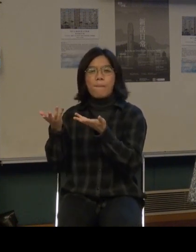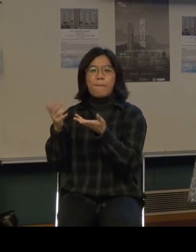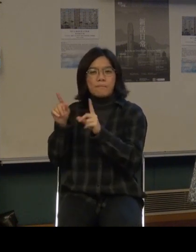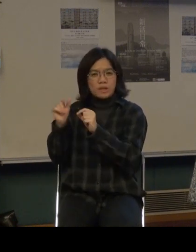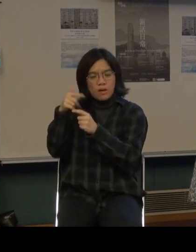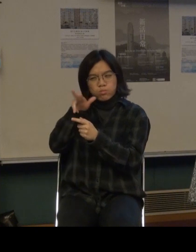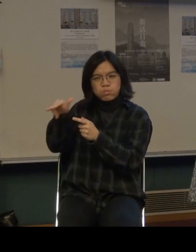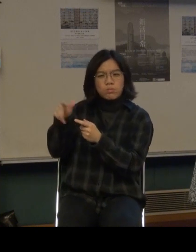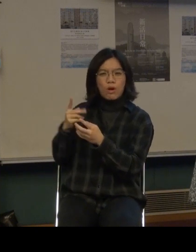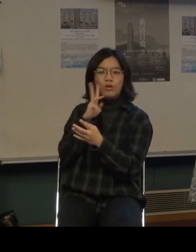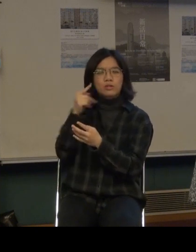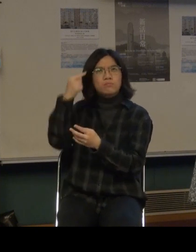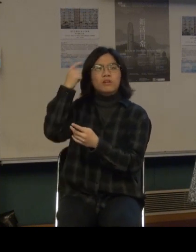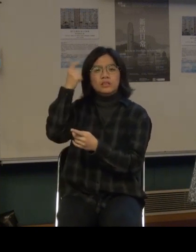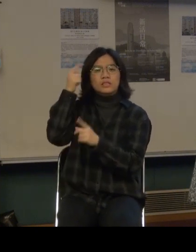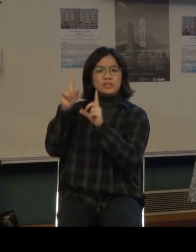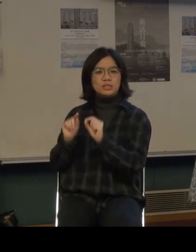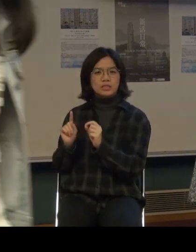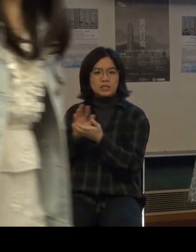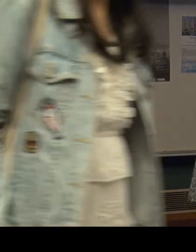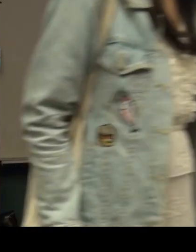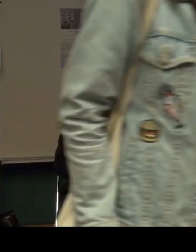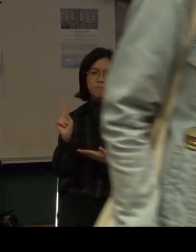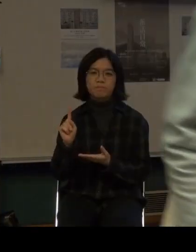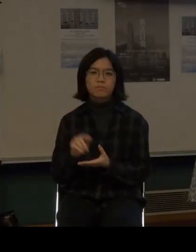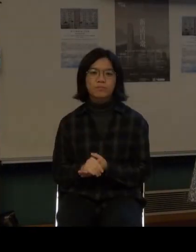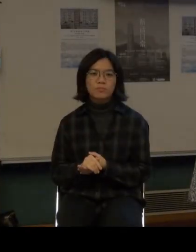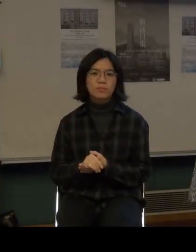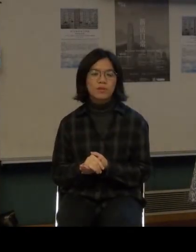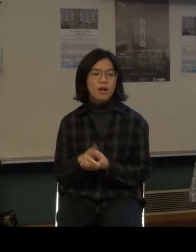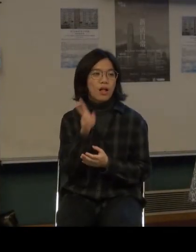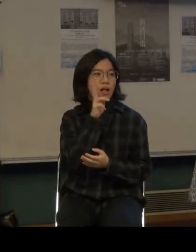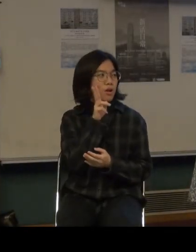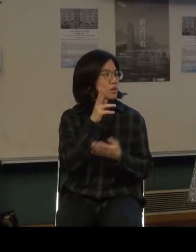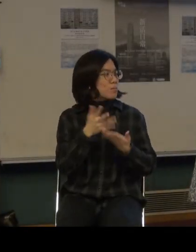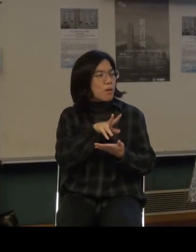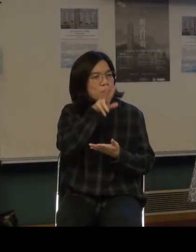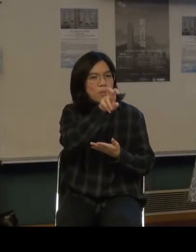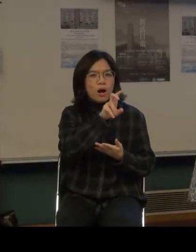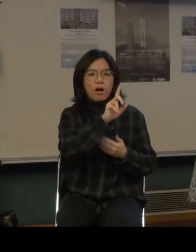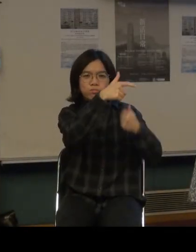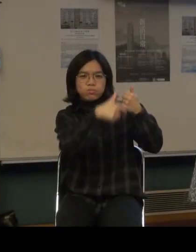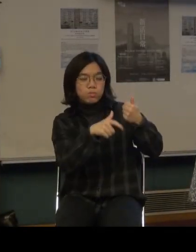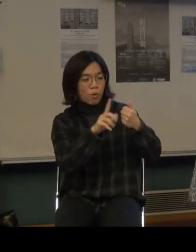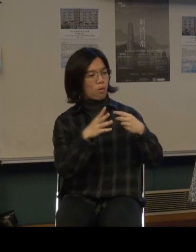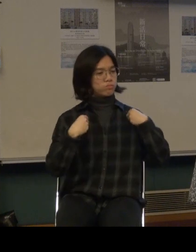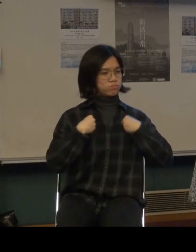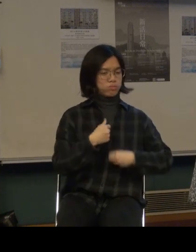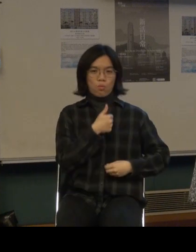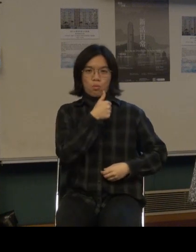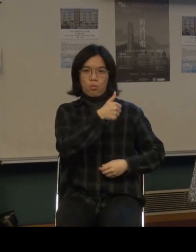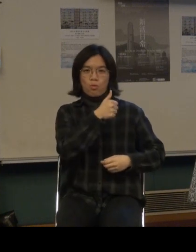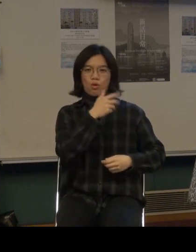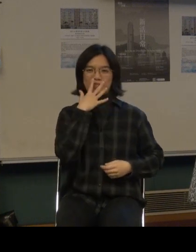思。譬如我今日見到見到阿 Samson 打扮好入時，著得